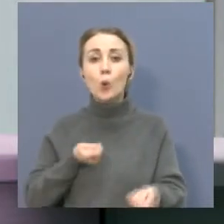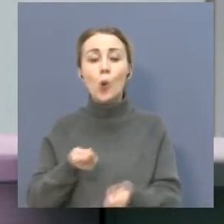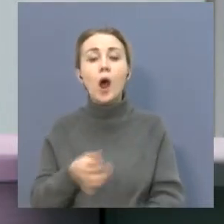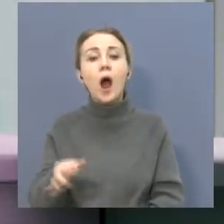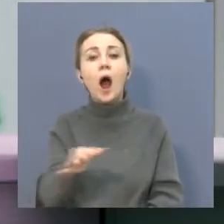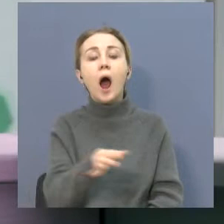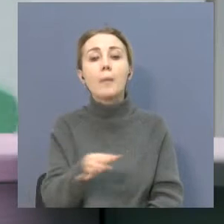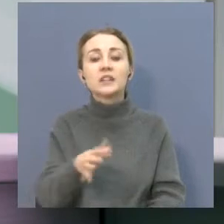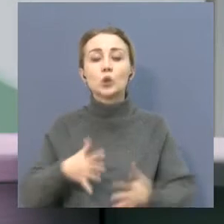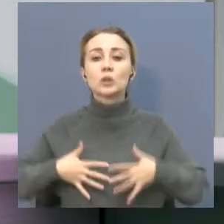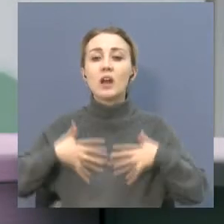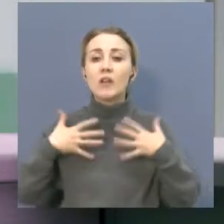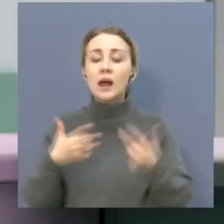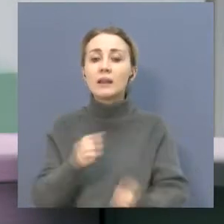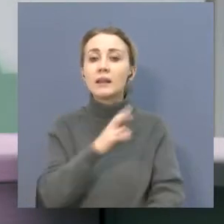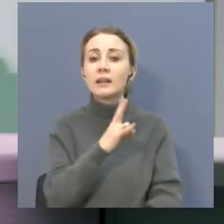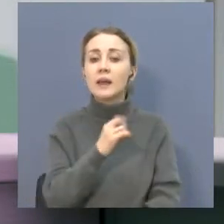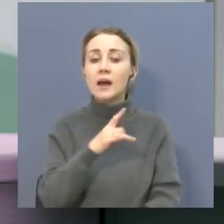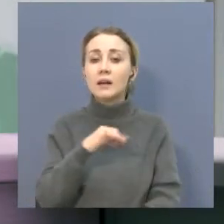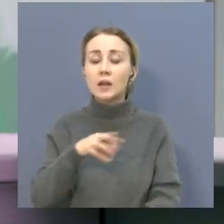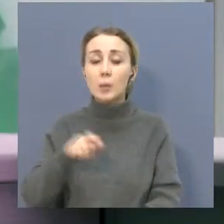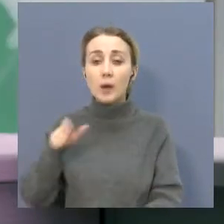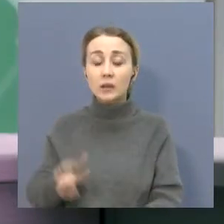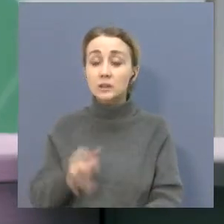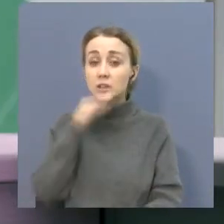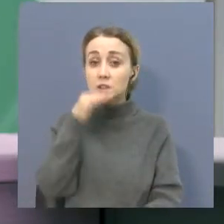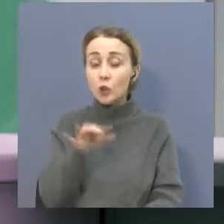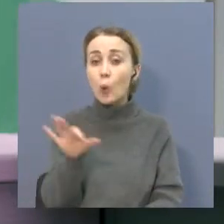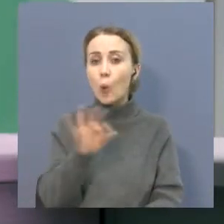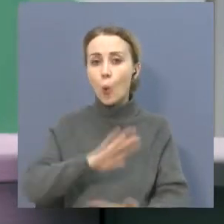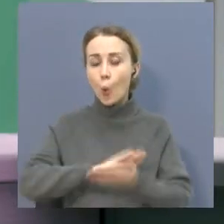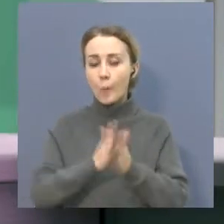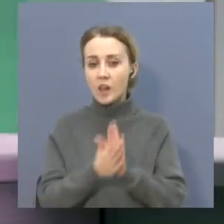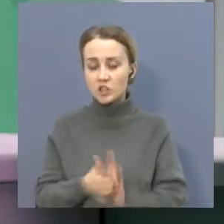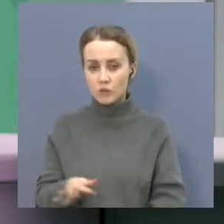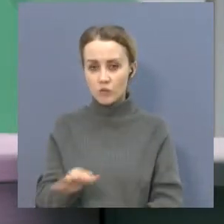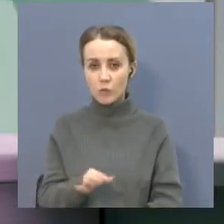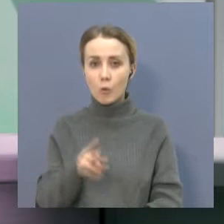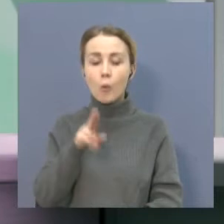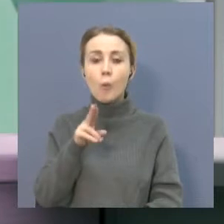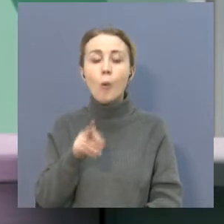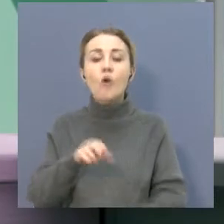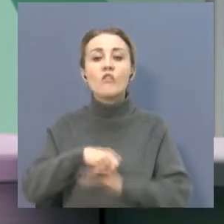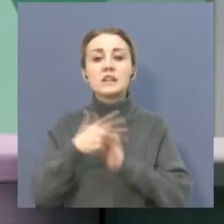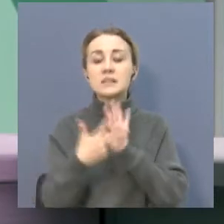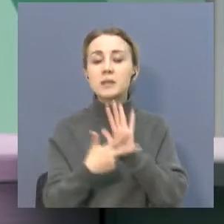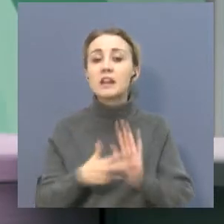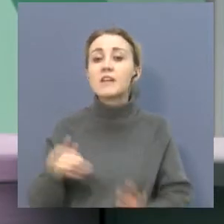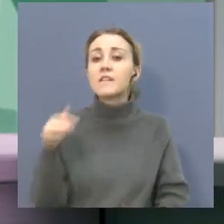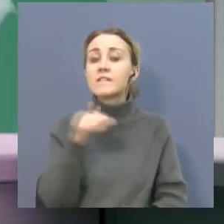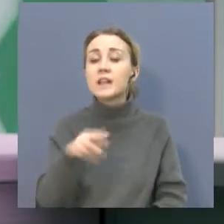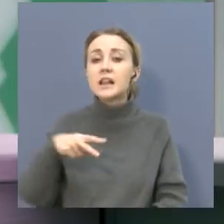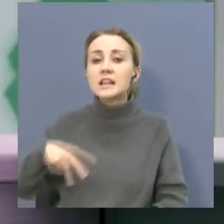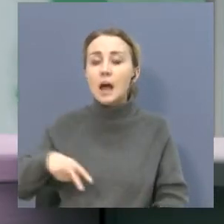вакцинасын алғаш жеткізгенде екпенің екінші бөлігінде қабылдамақ. Вакцинаның әсерімен аймақтағы эпиджағдай туралы облыстық денсаулық сақтау